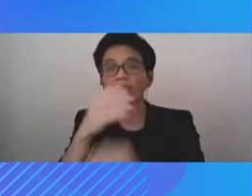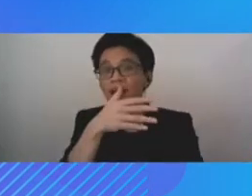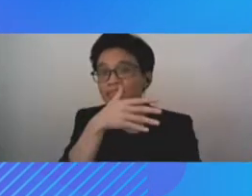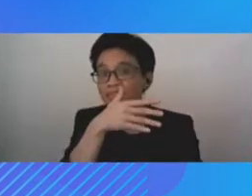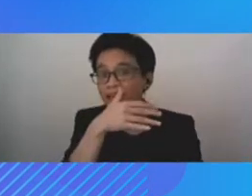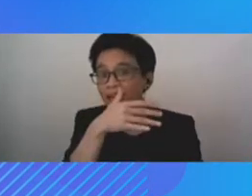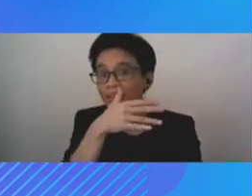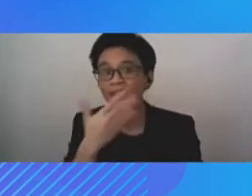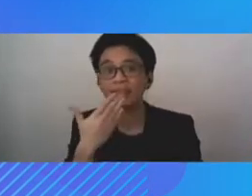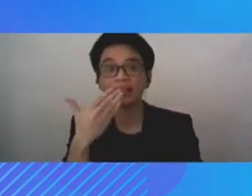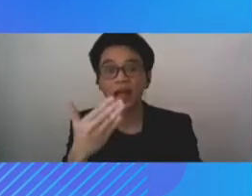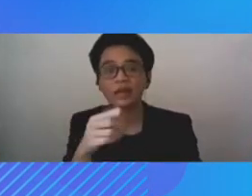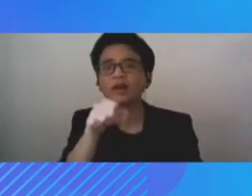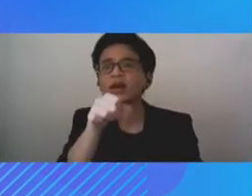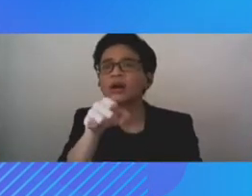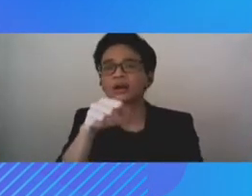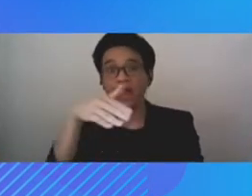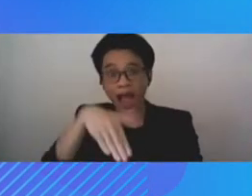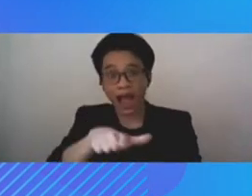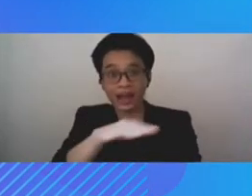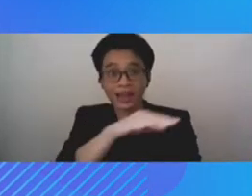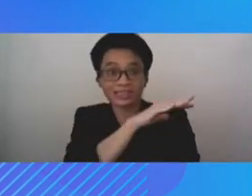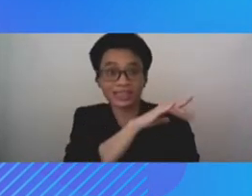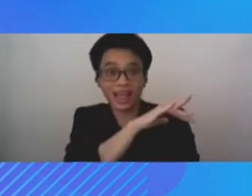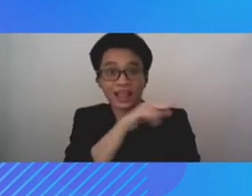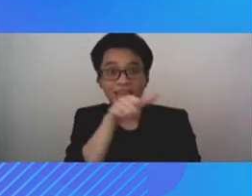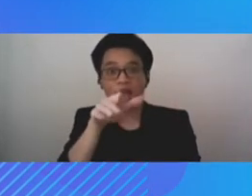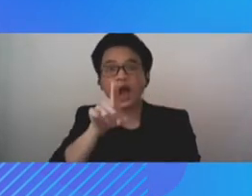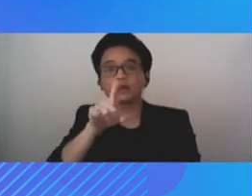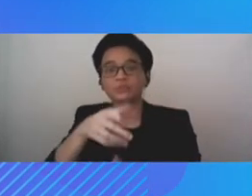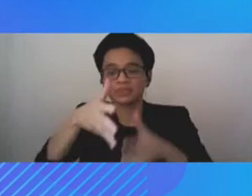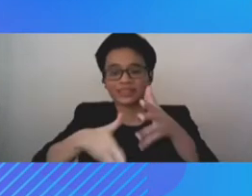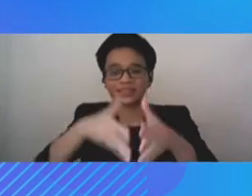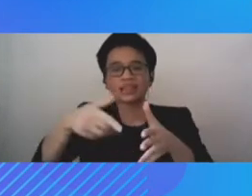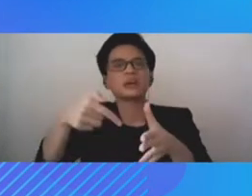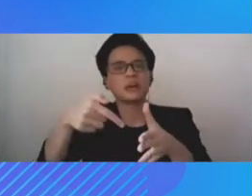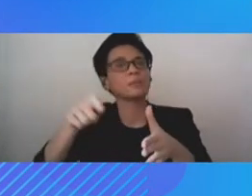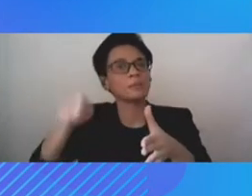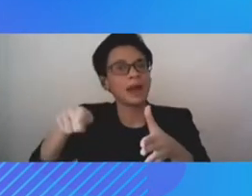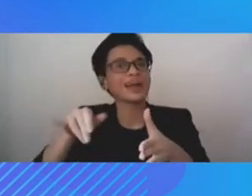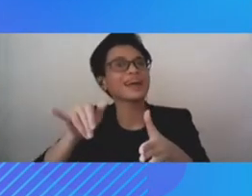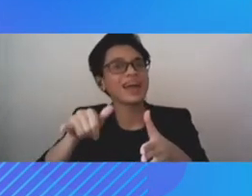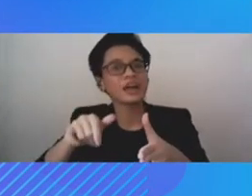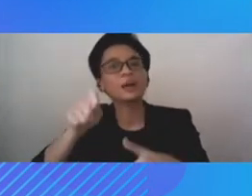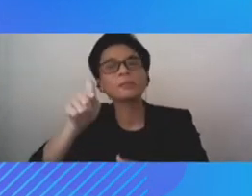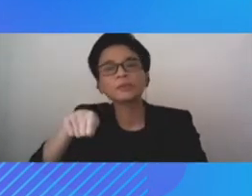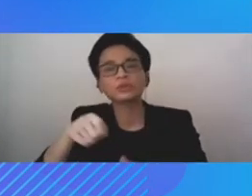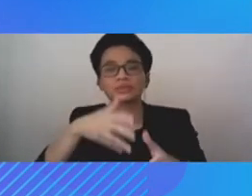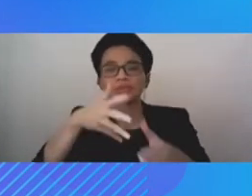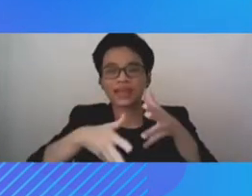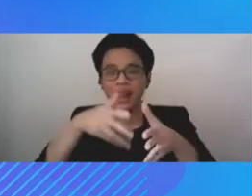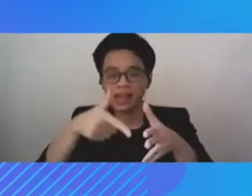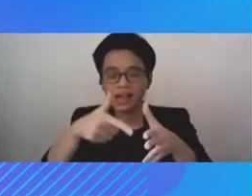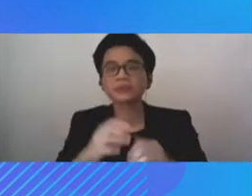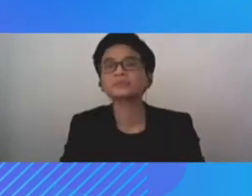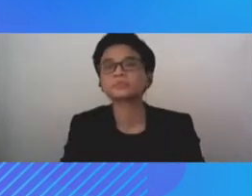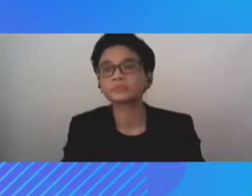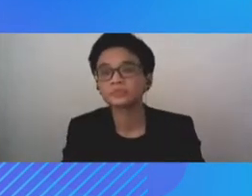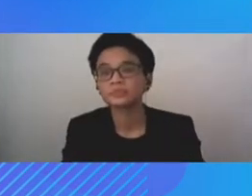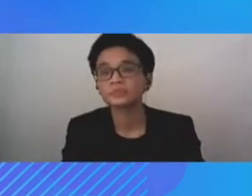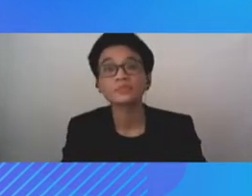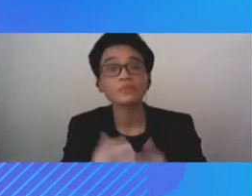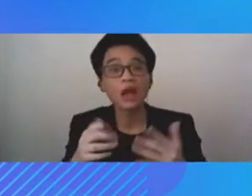kalau untuk anak ibu kan memerlukan sign language ya gitu. Nah, gimana dari ibu pribadi mencoba untuk